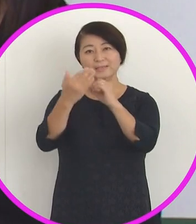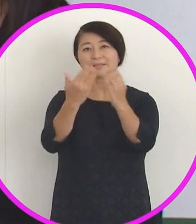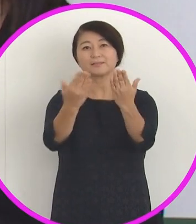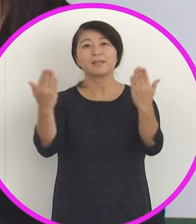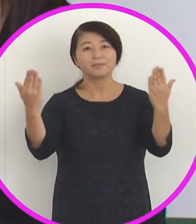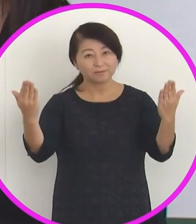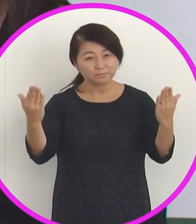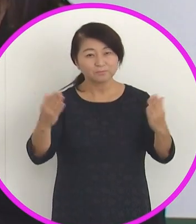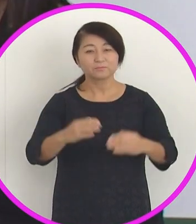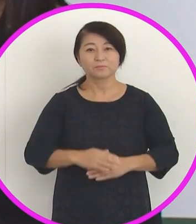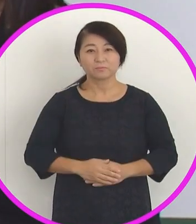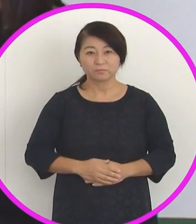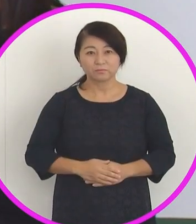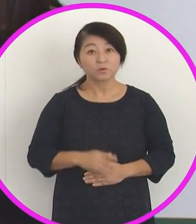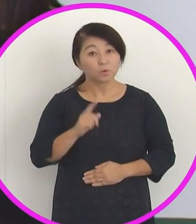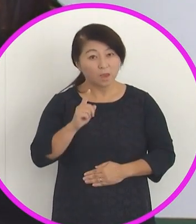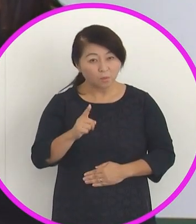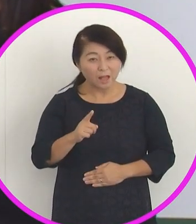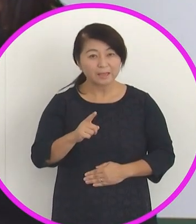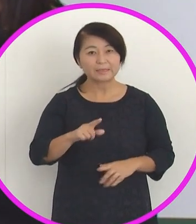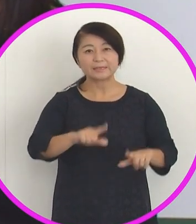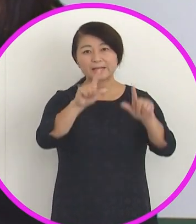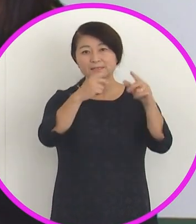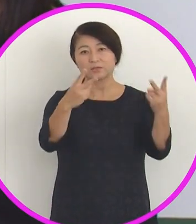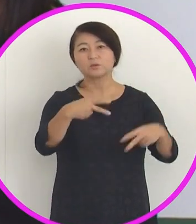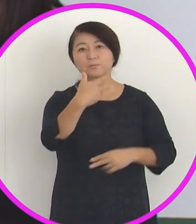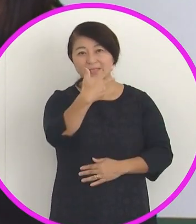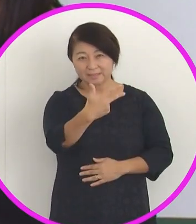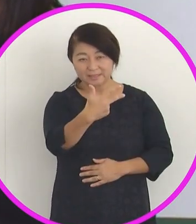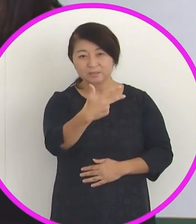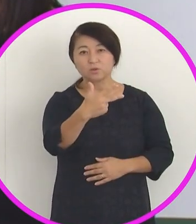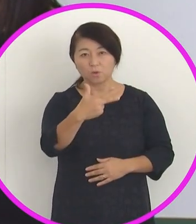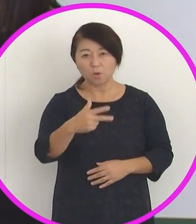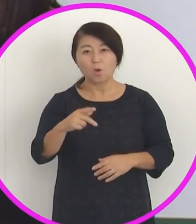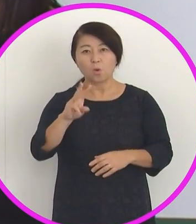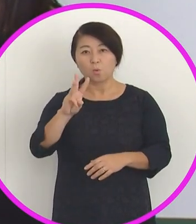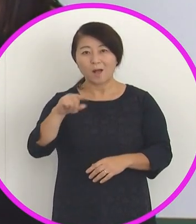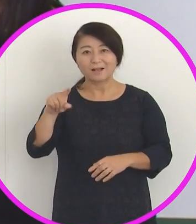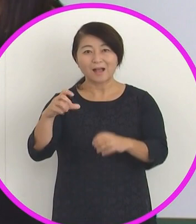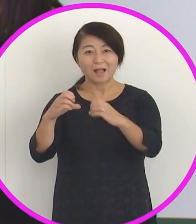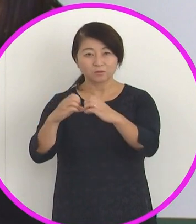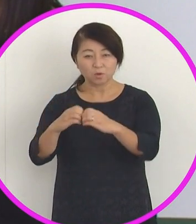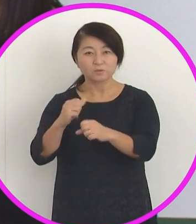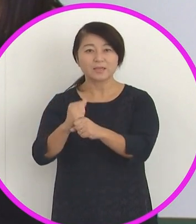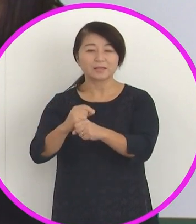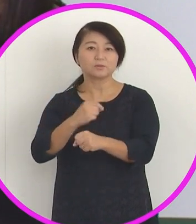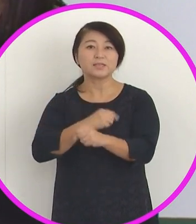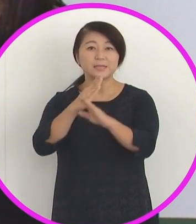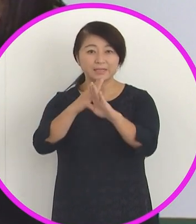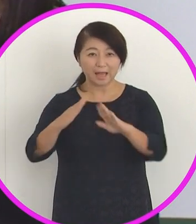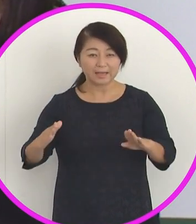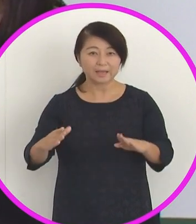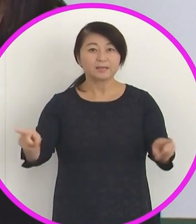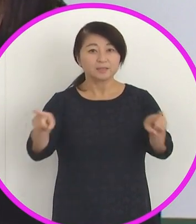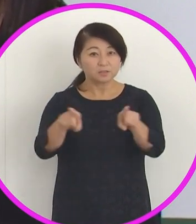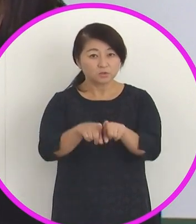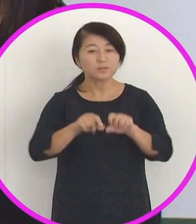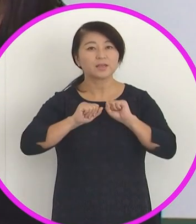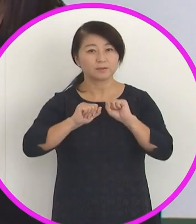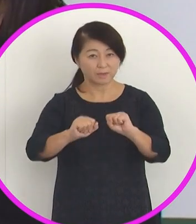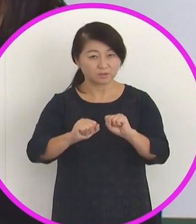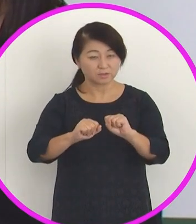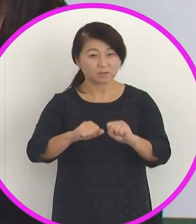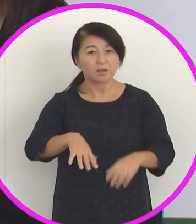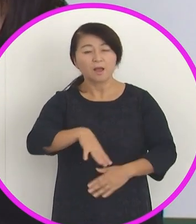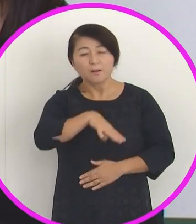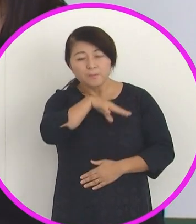ご案内します。この写真展は東広島市とワンハート政策委員会の共催により、シニア犬と飼い主をテ